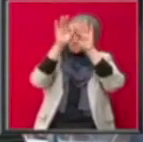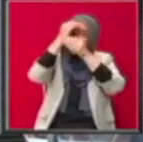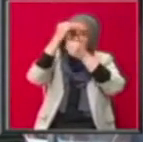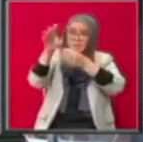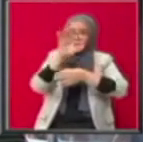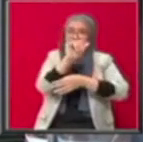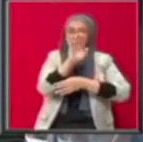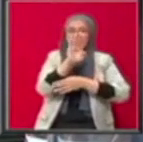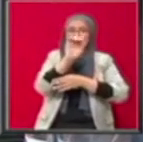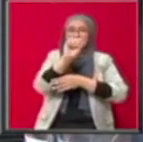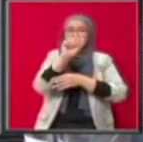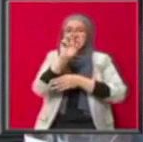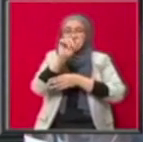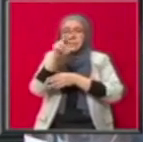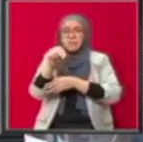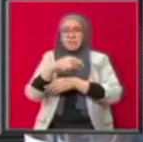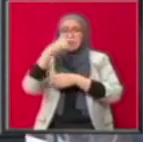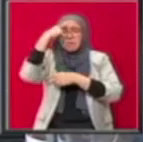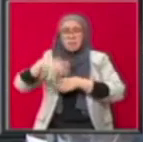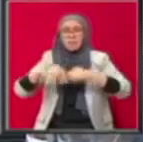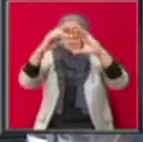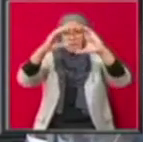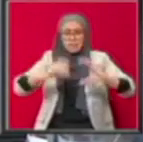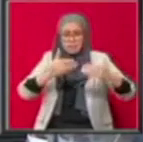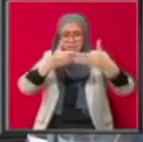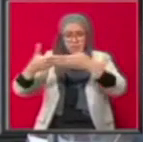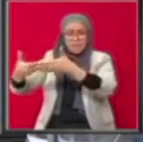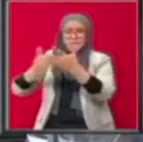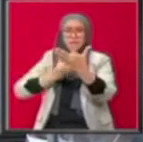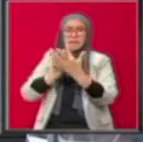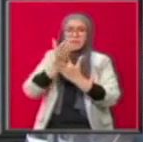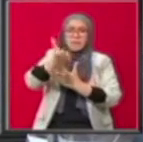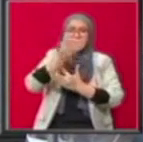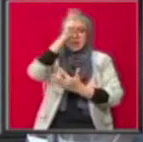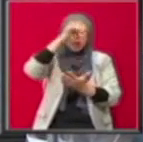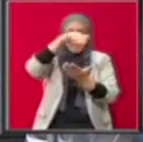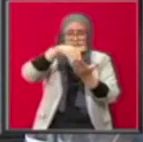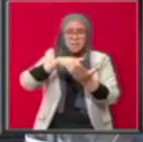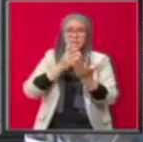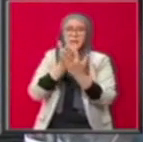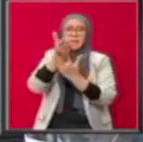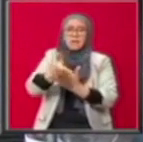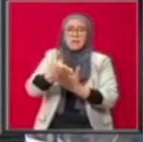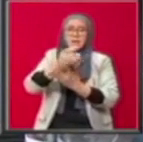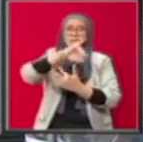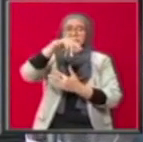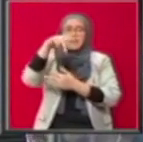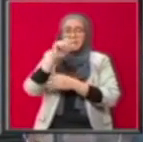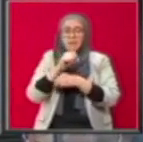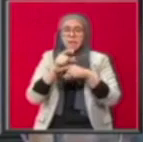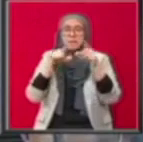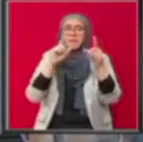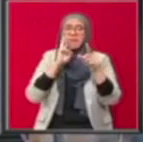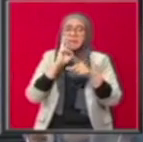sebagai langkah berturusan oleh pihak kerajaan pusat melalui Kementerian alam sekitar dan air Project pembangunan lembaga sungai besepadu